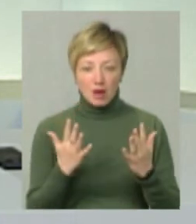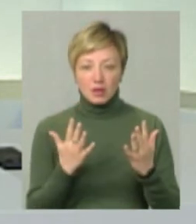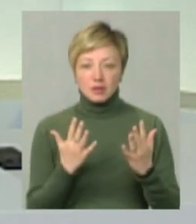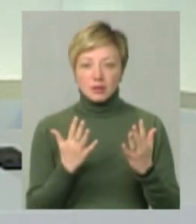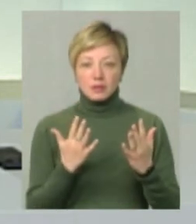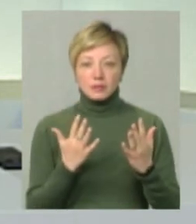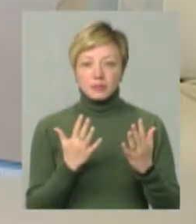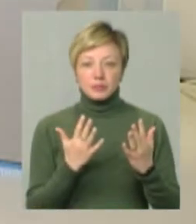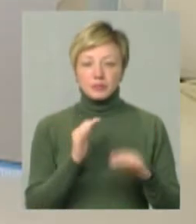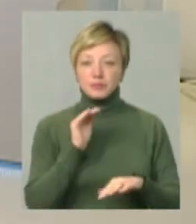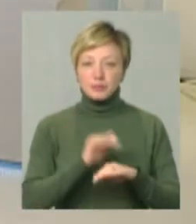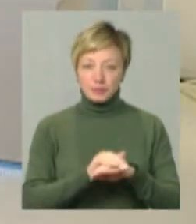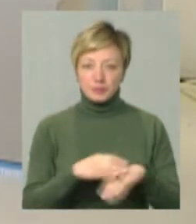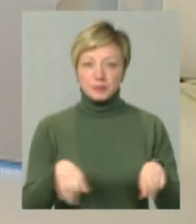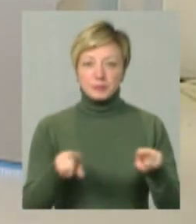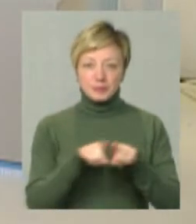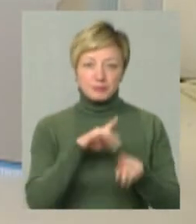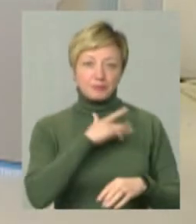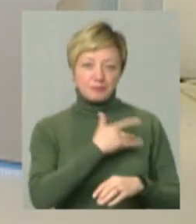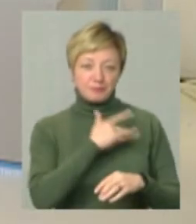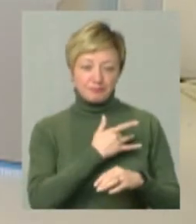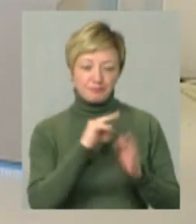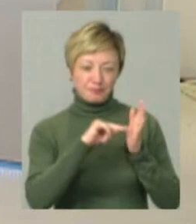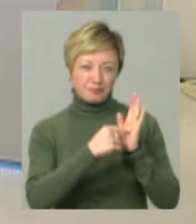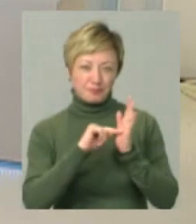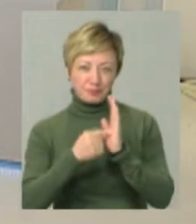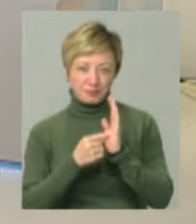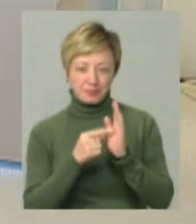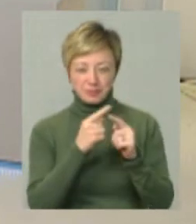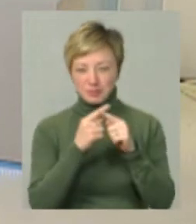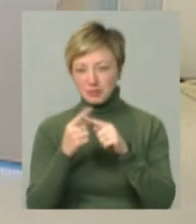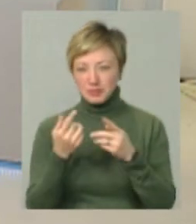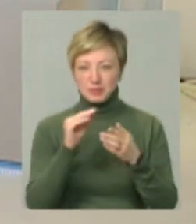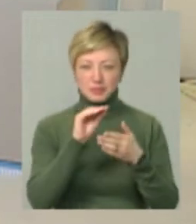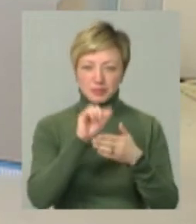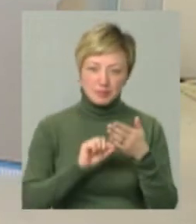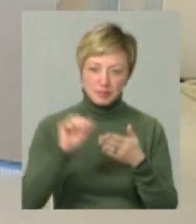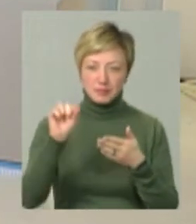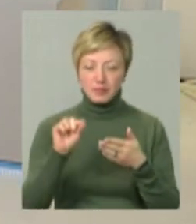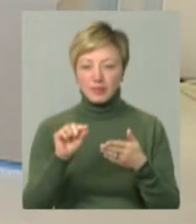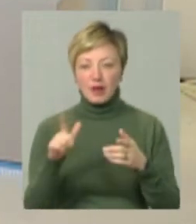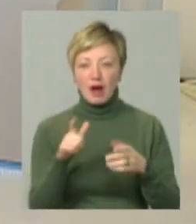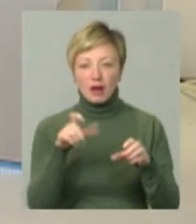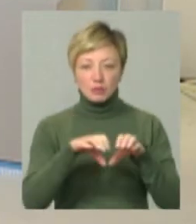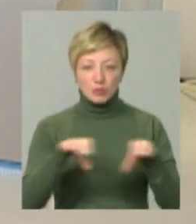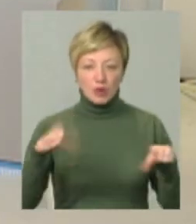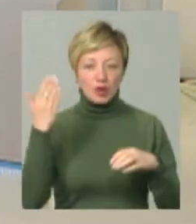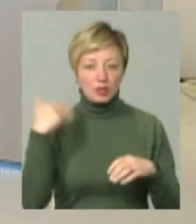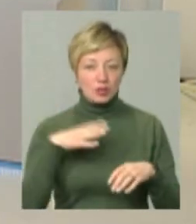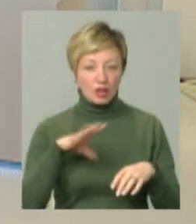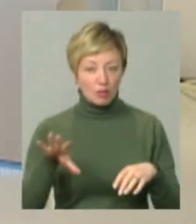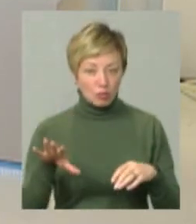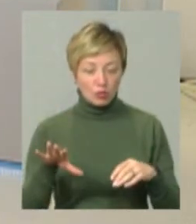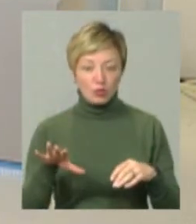в разі виявлення таких підозрілих міток, якихось позначок на газогонах, яких раніше